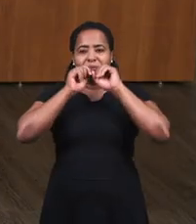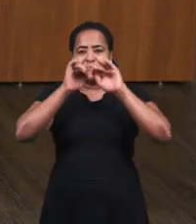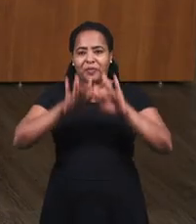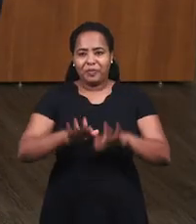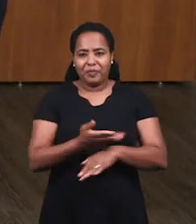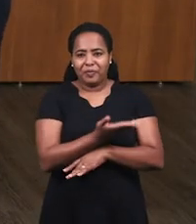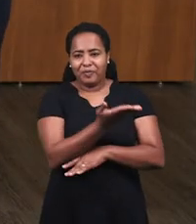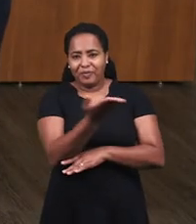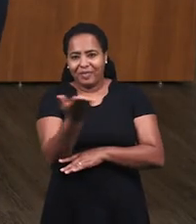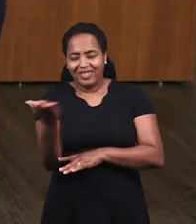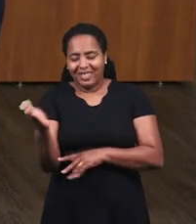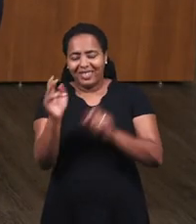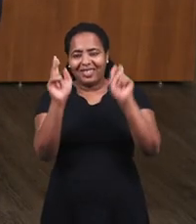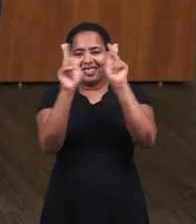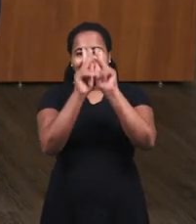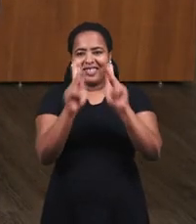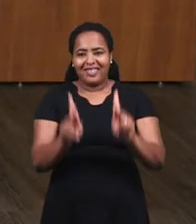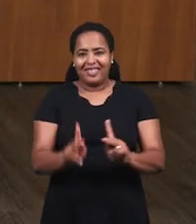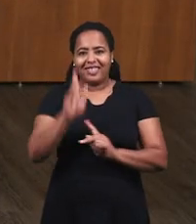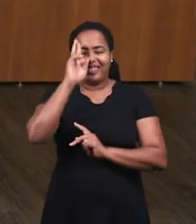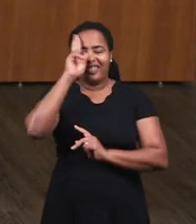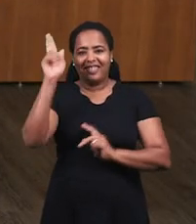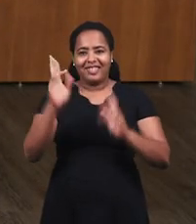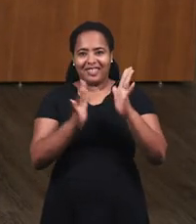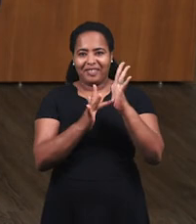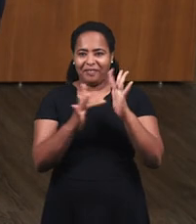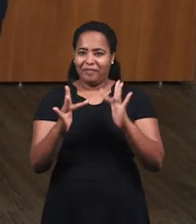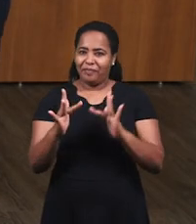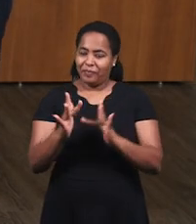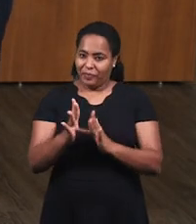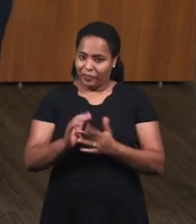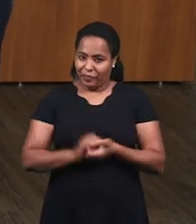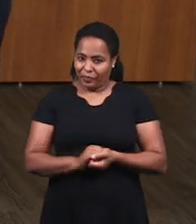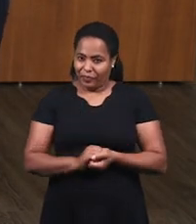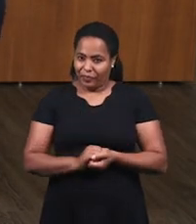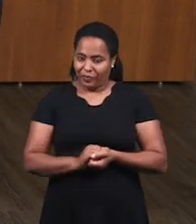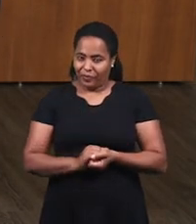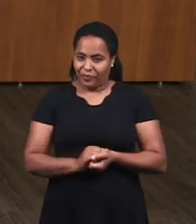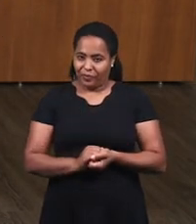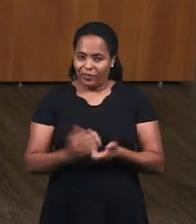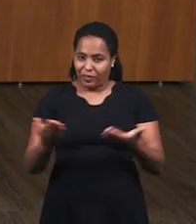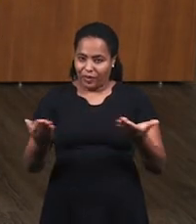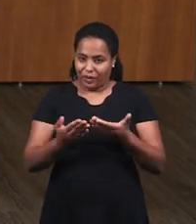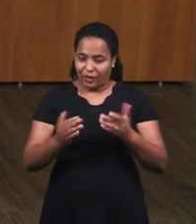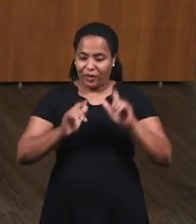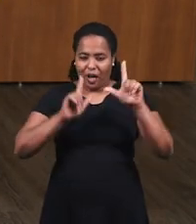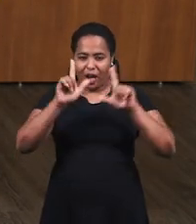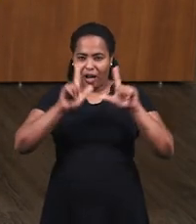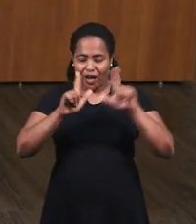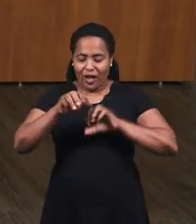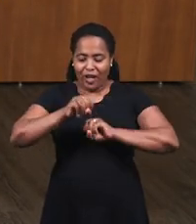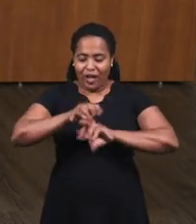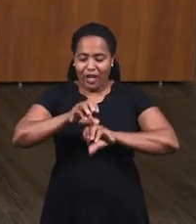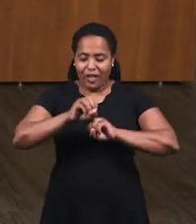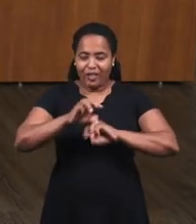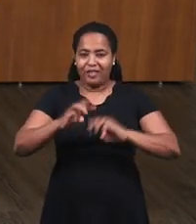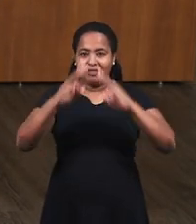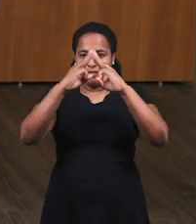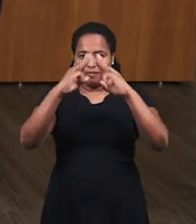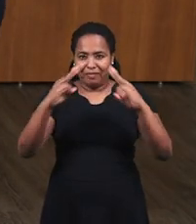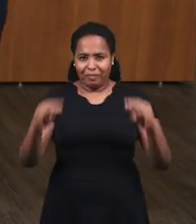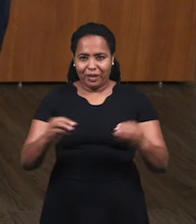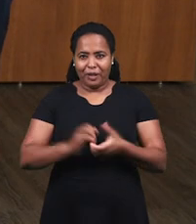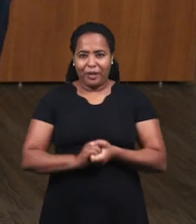Да благословит вас всех Господь миром Господа Иисуса. Это рубрика «Уроки Маханаима».